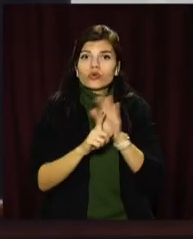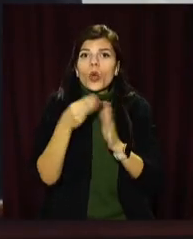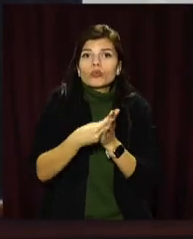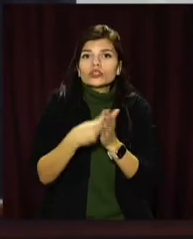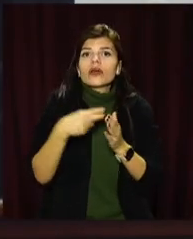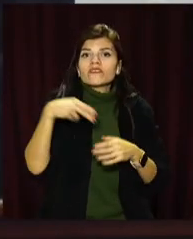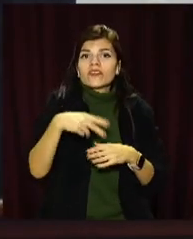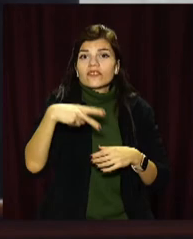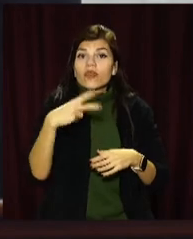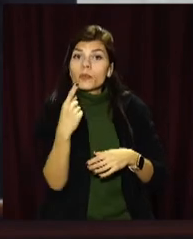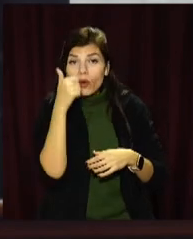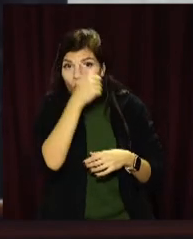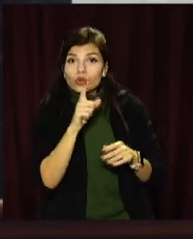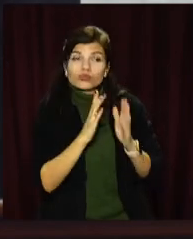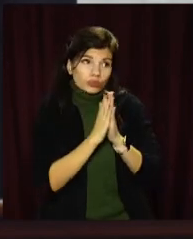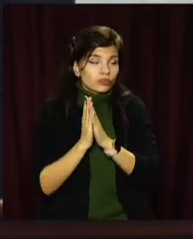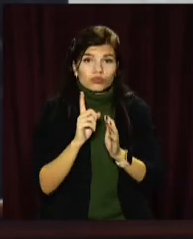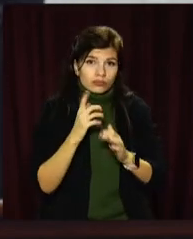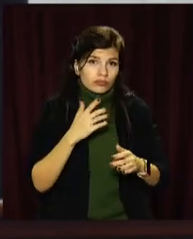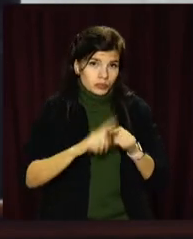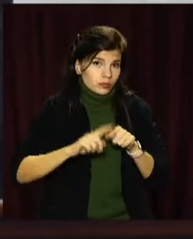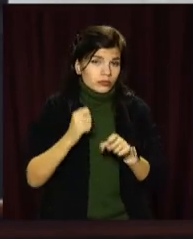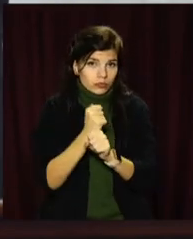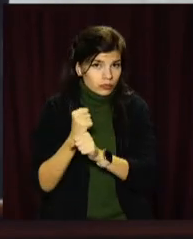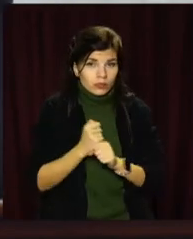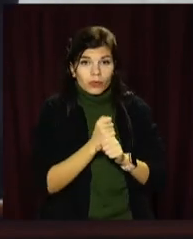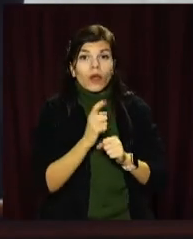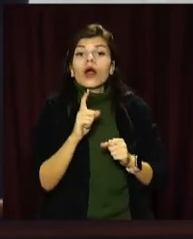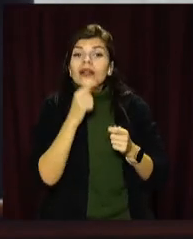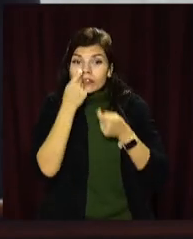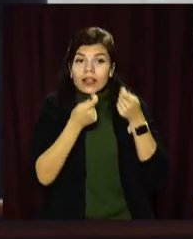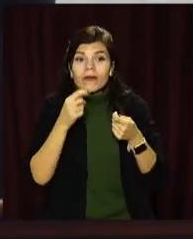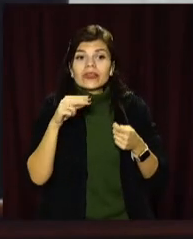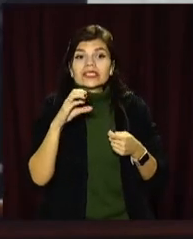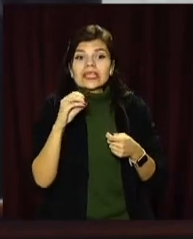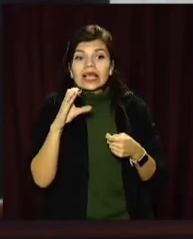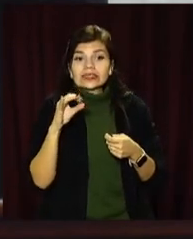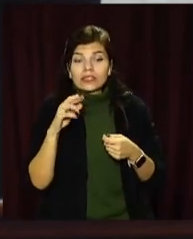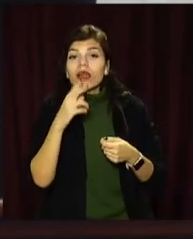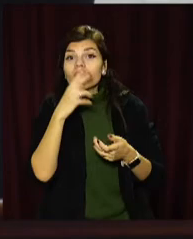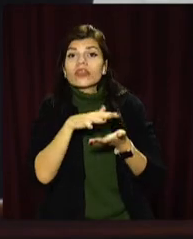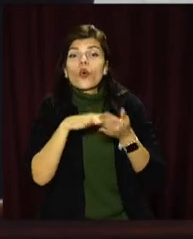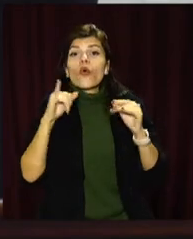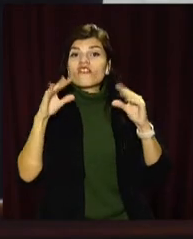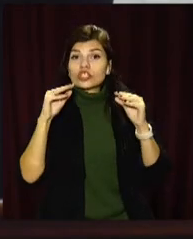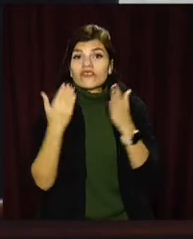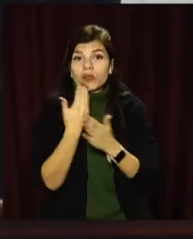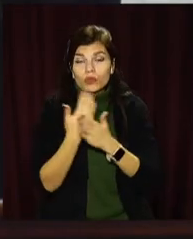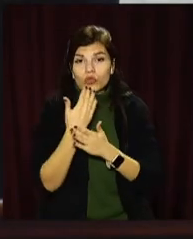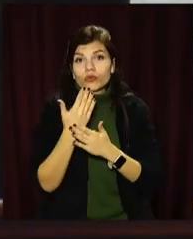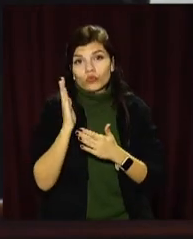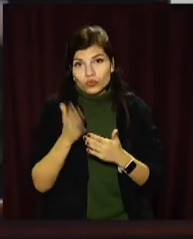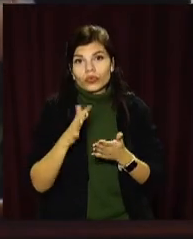на 2021 рік. Більш детально про нову сесію нового скликання дивіться у вечірніх випусках